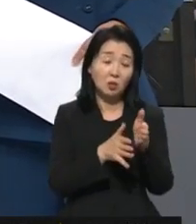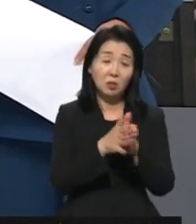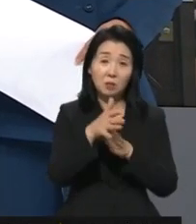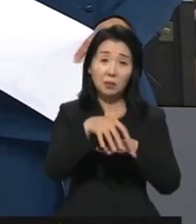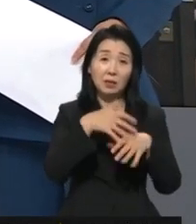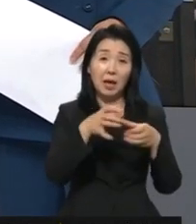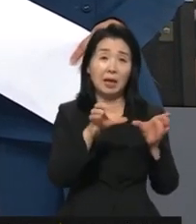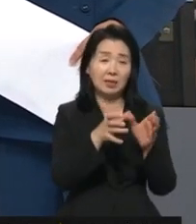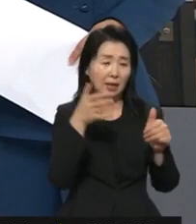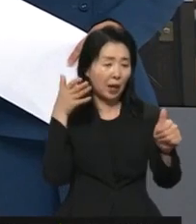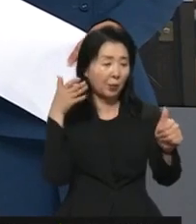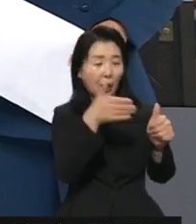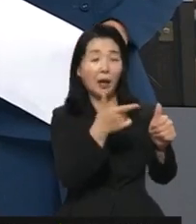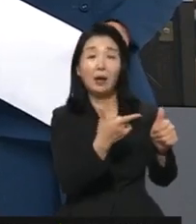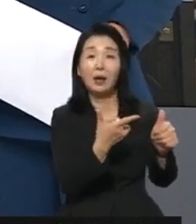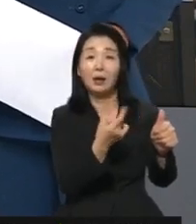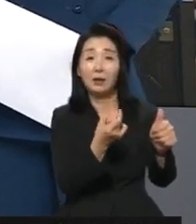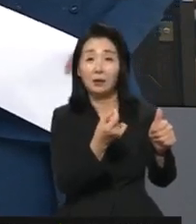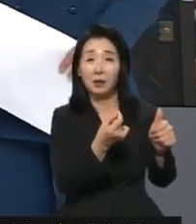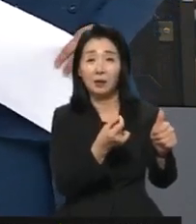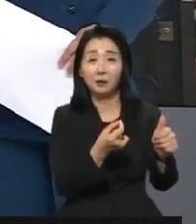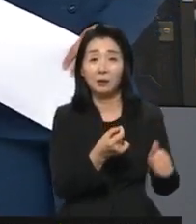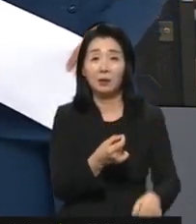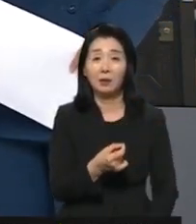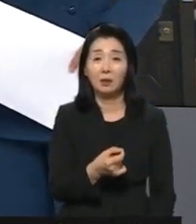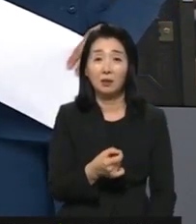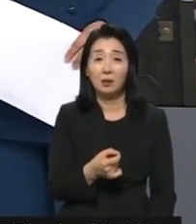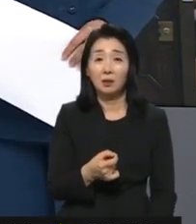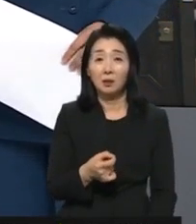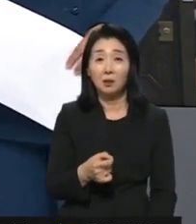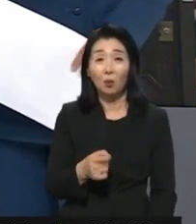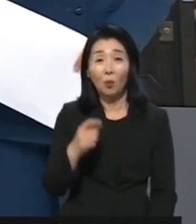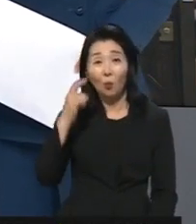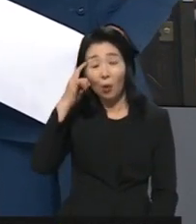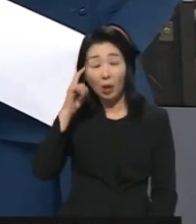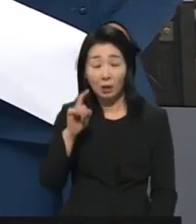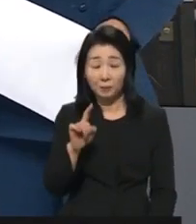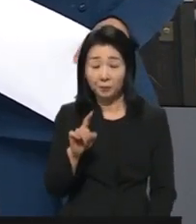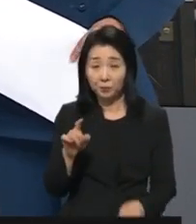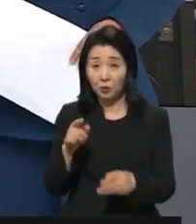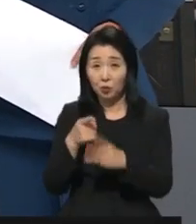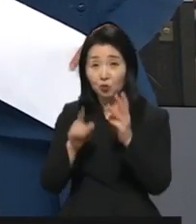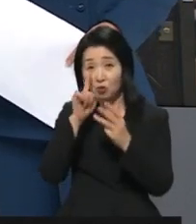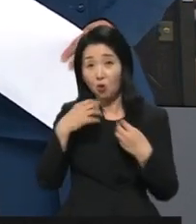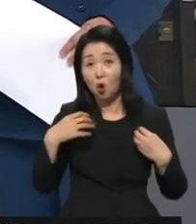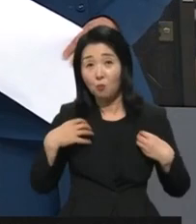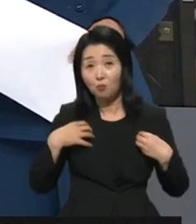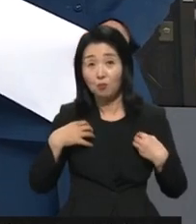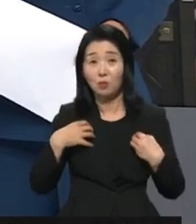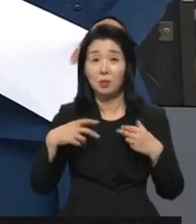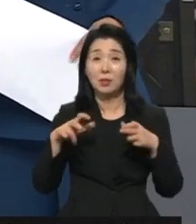좀 타겟팅 되듯한 느낌을 지울 수가 없습니다. 이 정부 들어서 특히 논란이 됐던 장애인단체